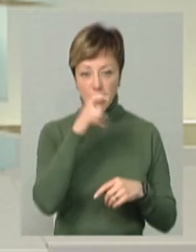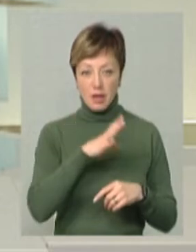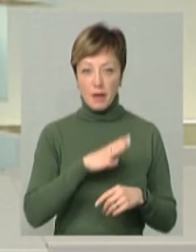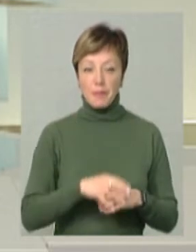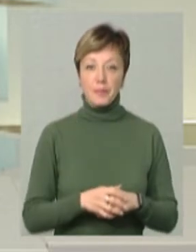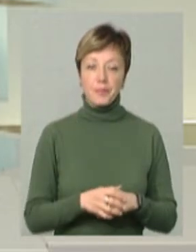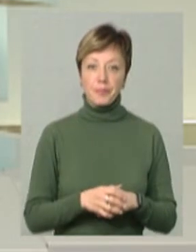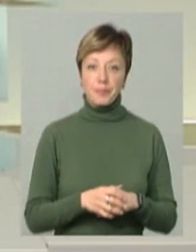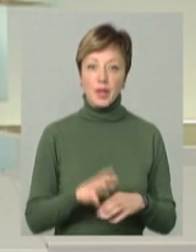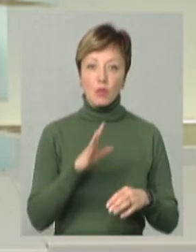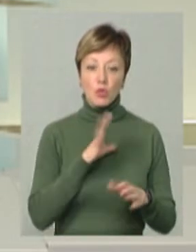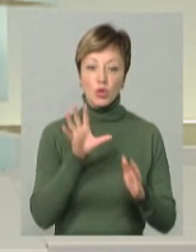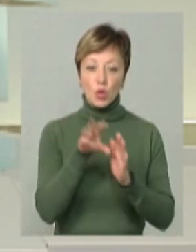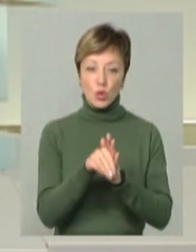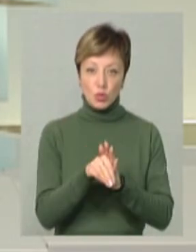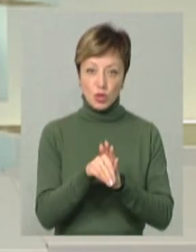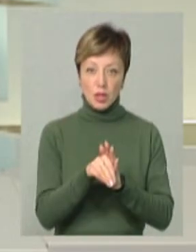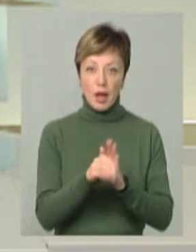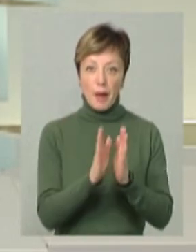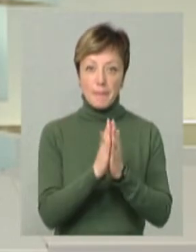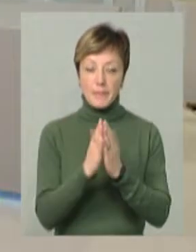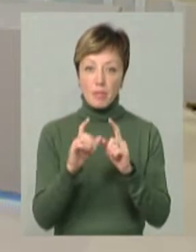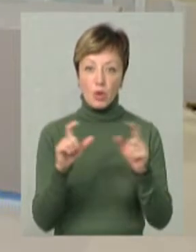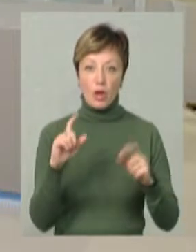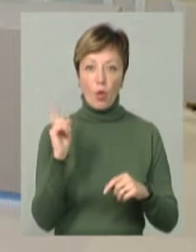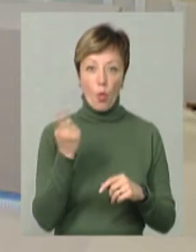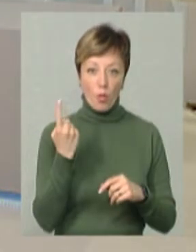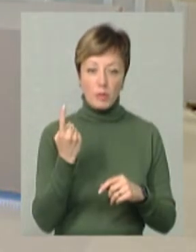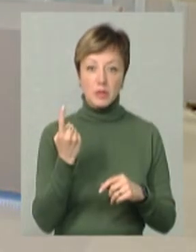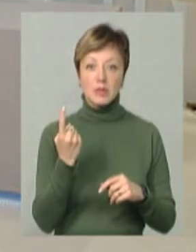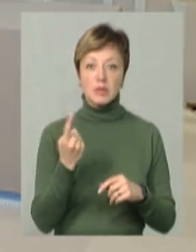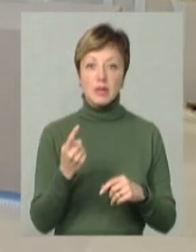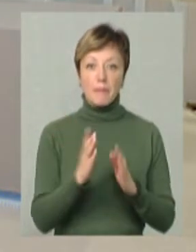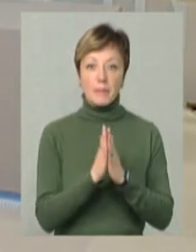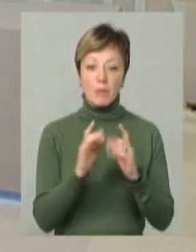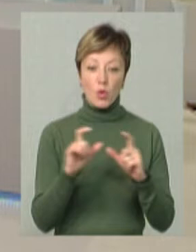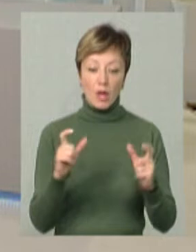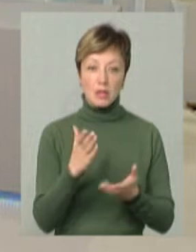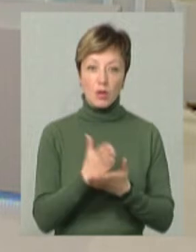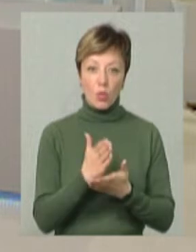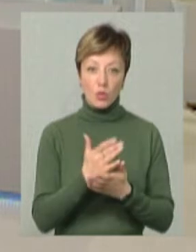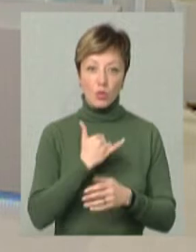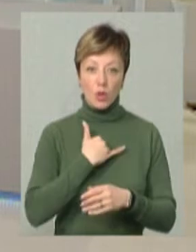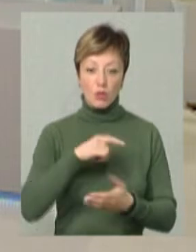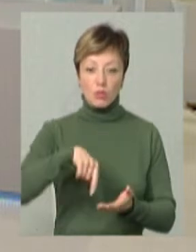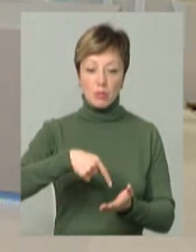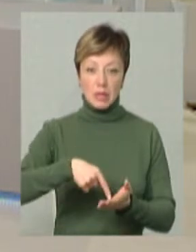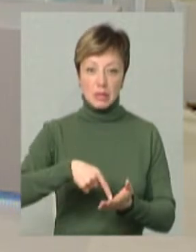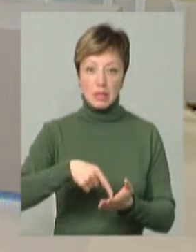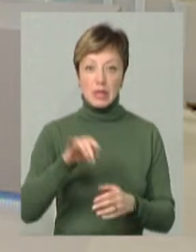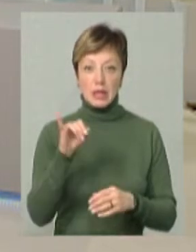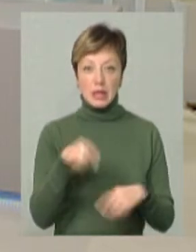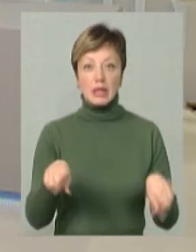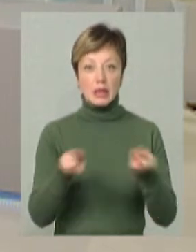квітня. Були долучені бібліотеки області, обласні бібліотеки, які знаходяться у нашому місті.